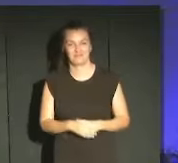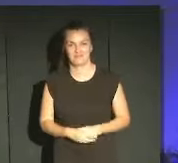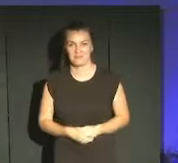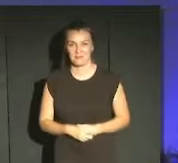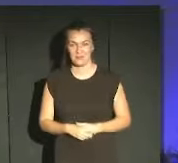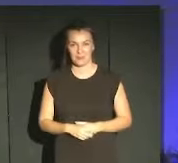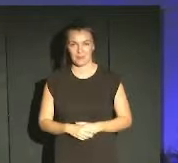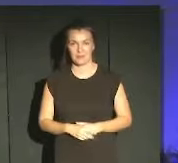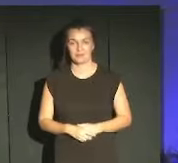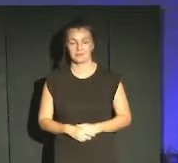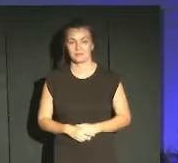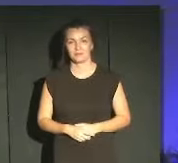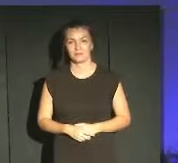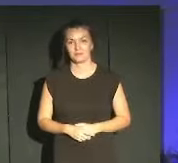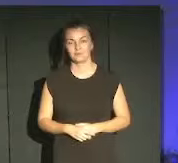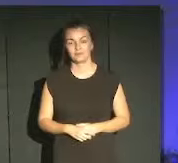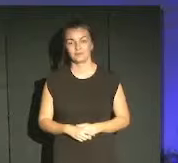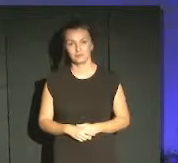bonneoir